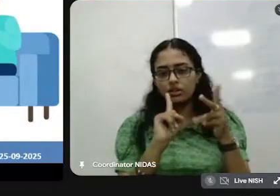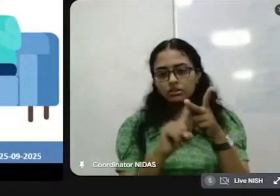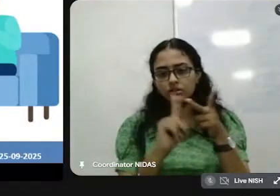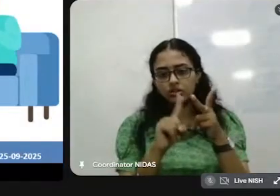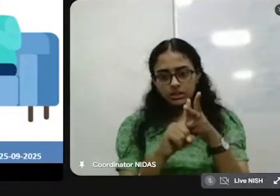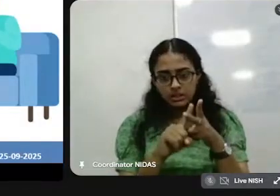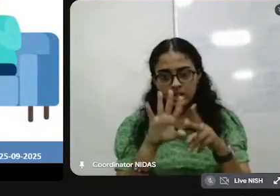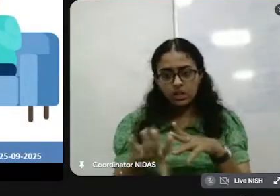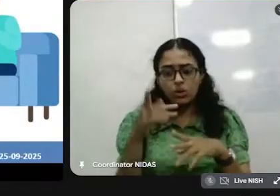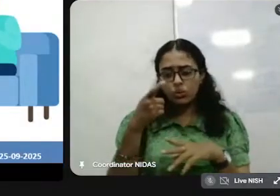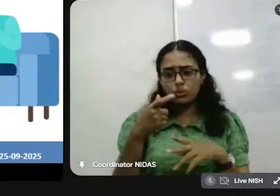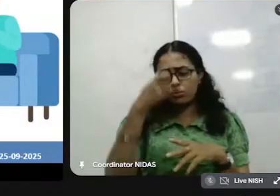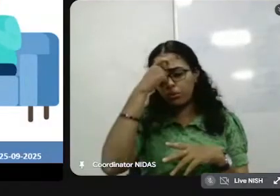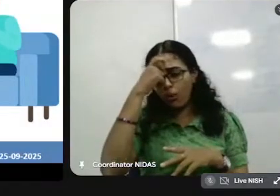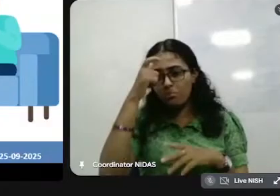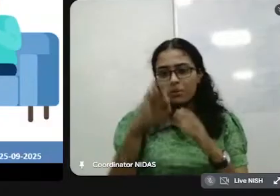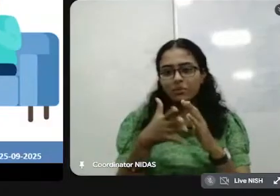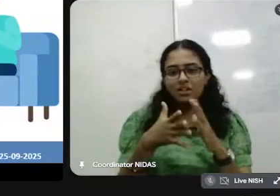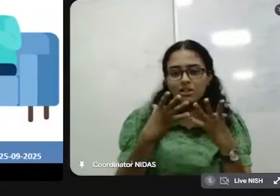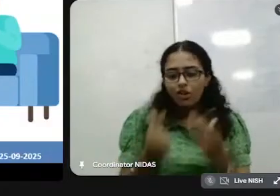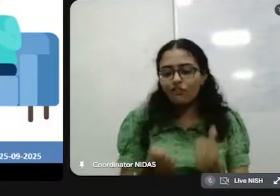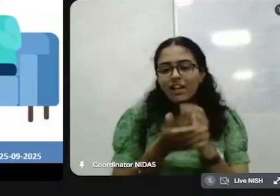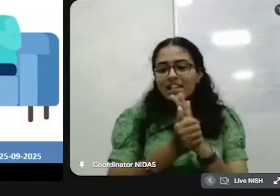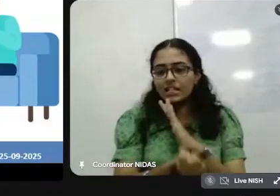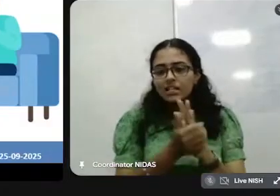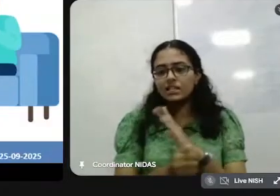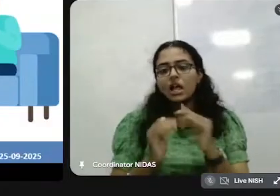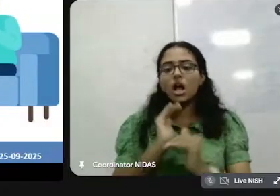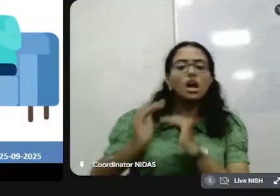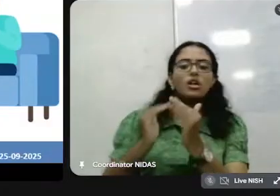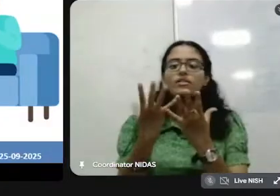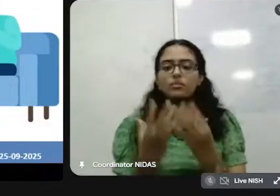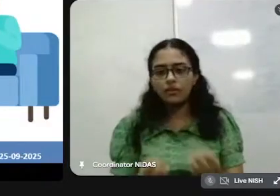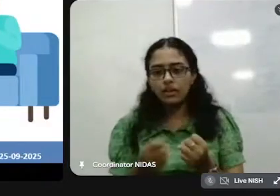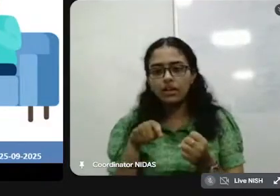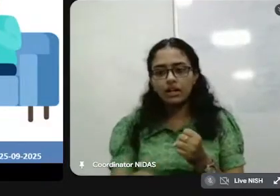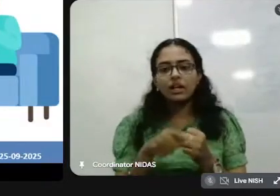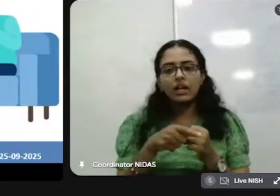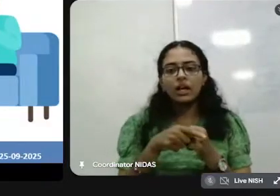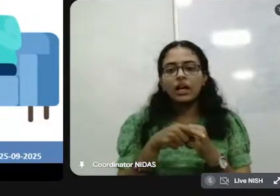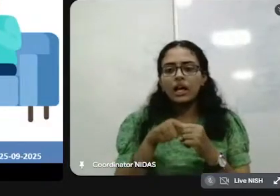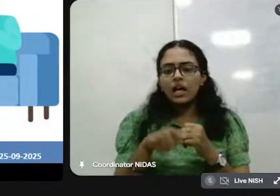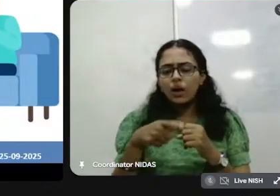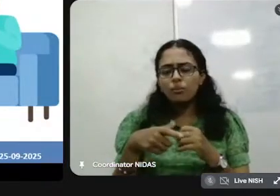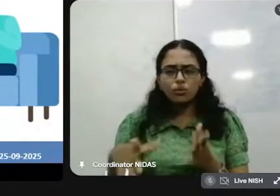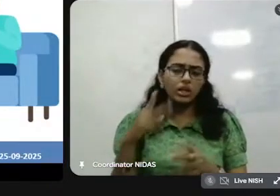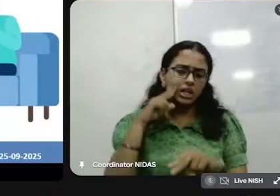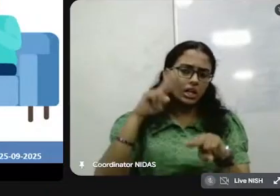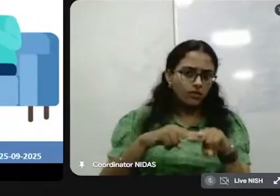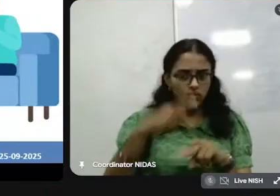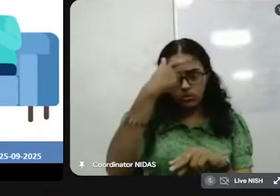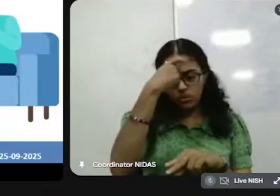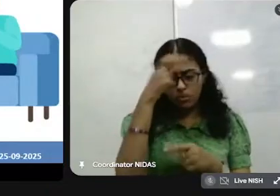അവർക്കൊരു പ്രോബ്ലം സോൾവിങ് സ്കിൽസ് ഉണ്ടാക്കിയെടുക്കുക എന്നുള്ളതാണ്. അപ്പം എന്തെങ്കിലും ടാസ്കുകൾ കൊടുത്തിട്ട് അതെങ്ങനെ അത് സോൾവ്